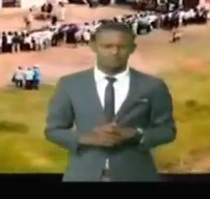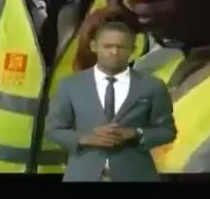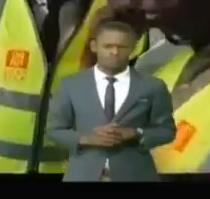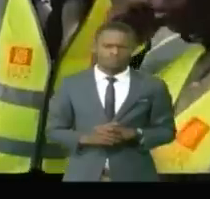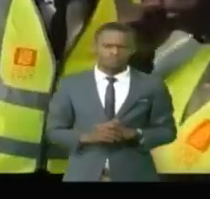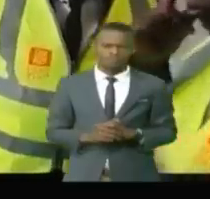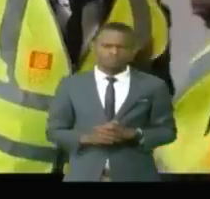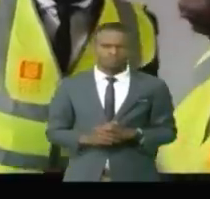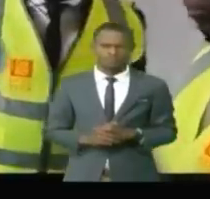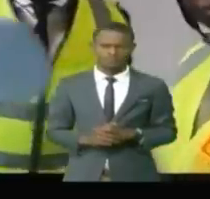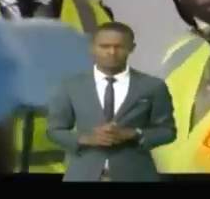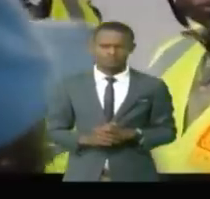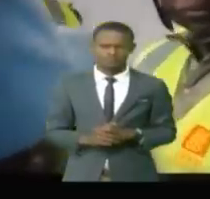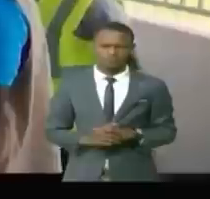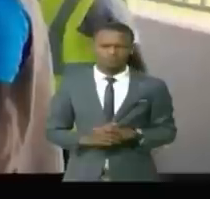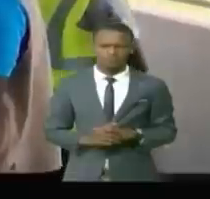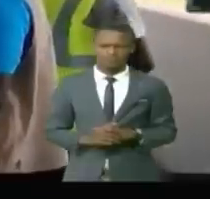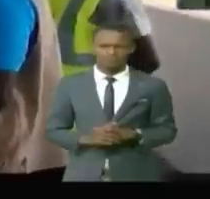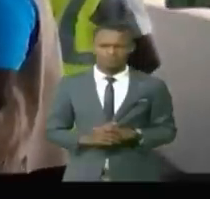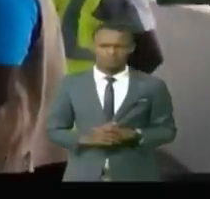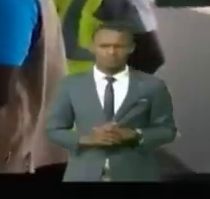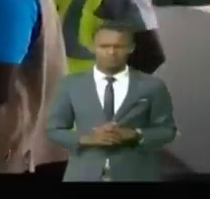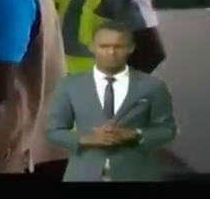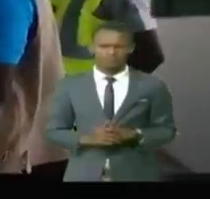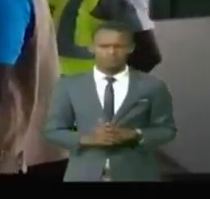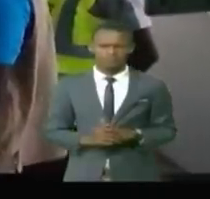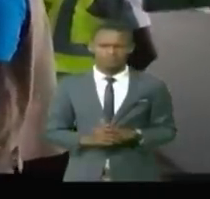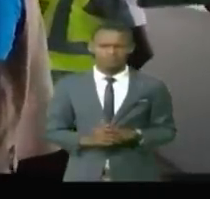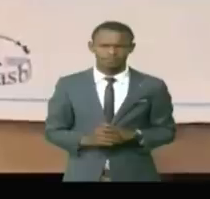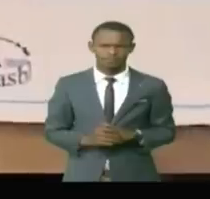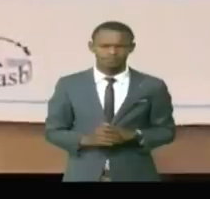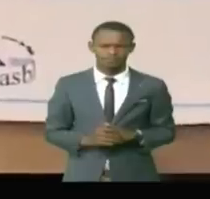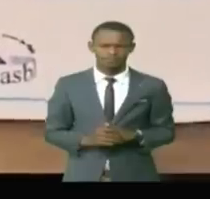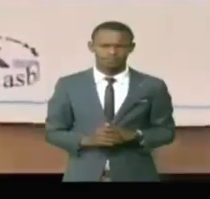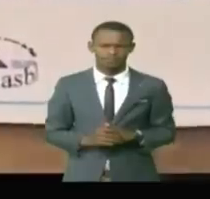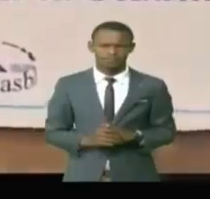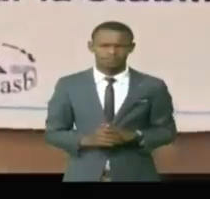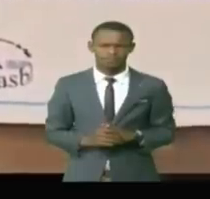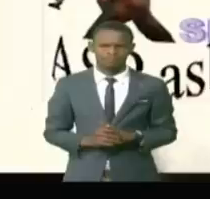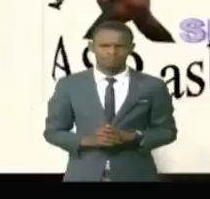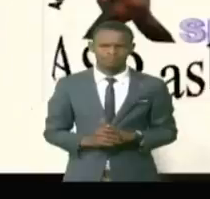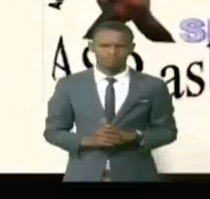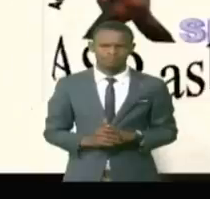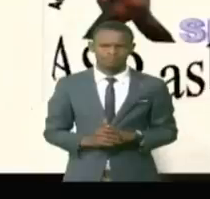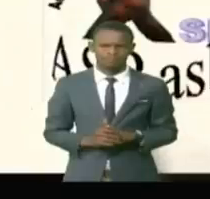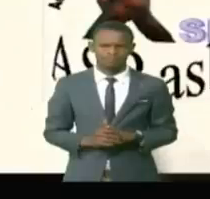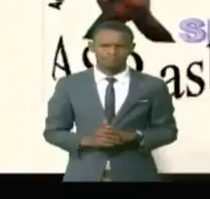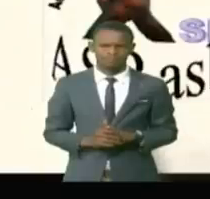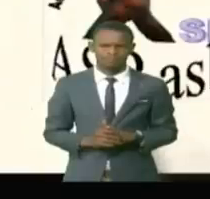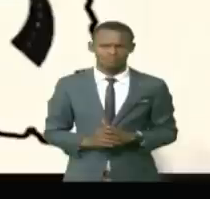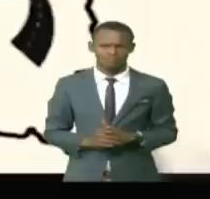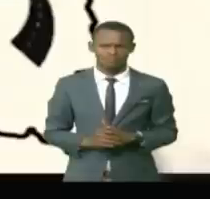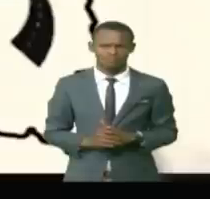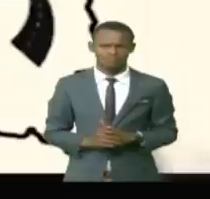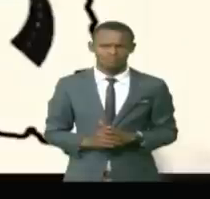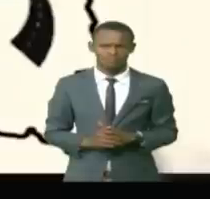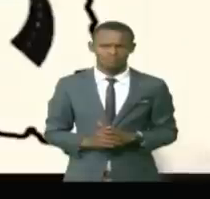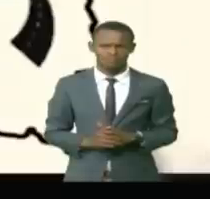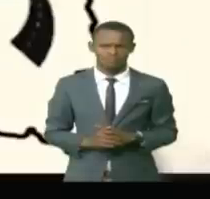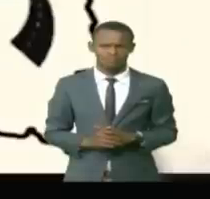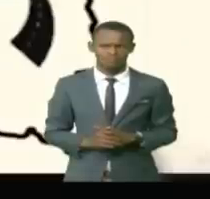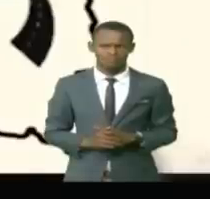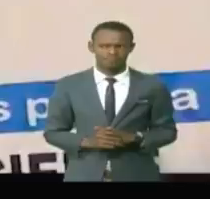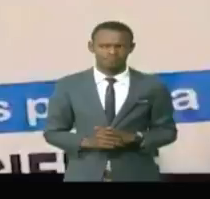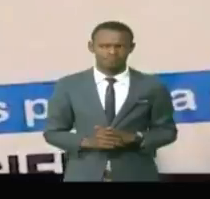des ex-combattants. C'est dans le cadre du projet Mudawamani du consortium ex-EPER, AAP et ASP, sous l'accompagnement